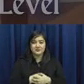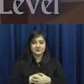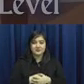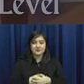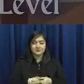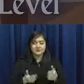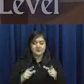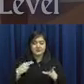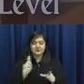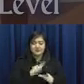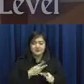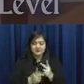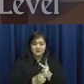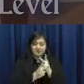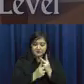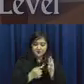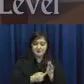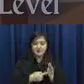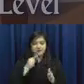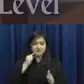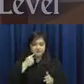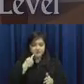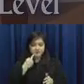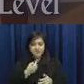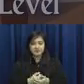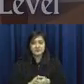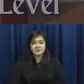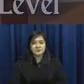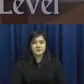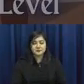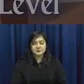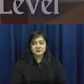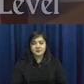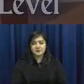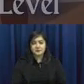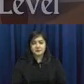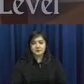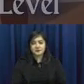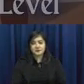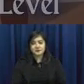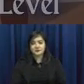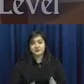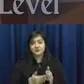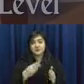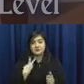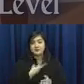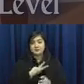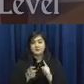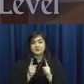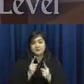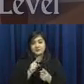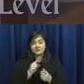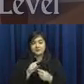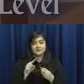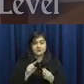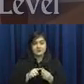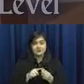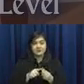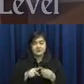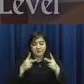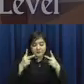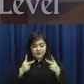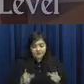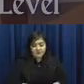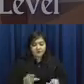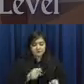seryosohin natin ang bagay po na ito. Fathers, di na nyo, kasi mag-usapan natin si Rudy, yung presence of authority in the